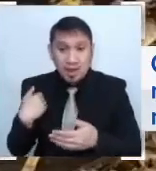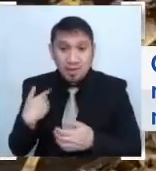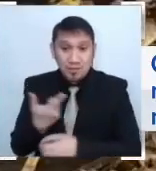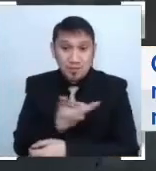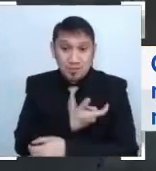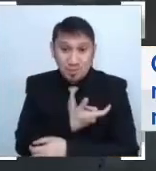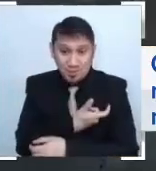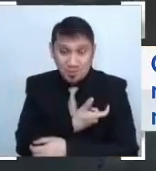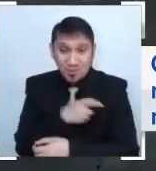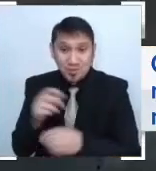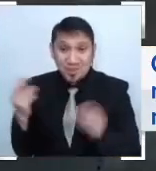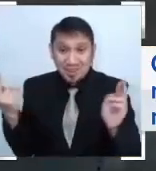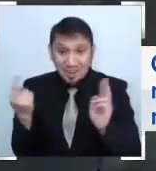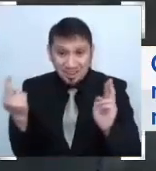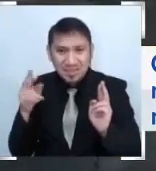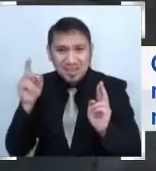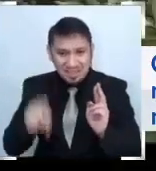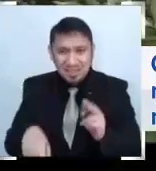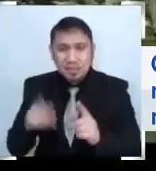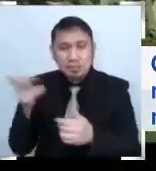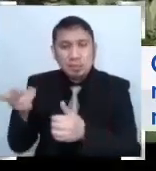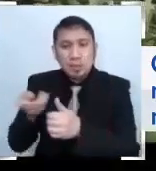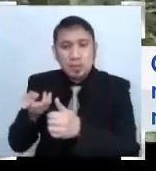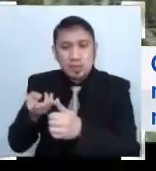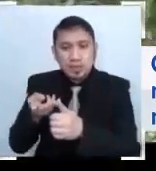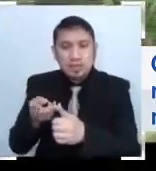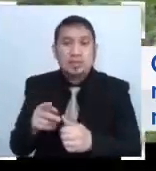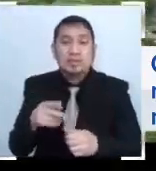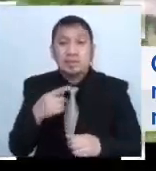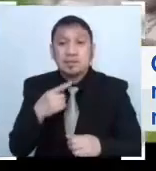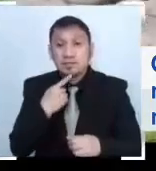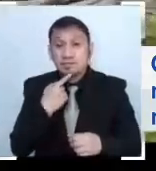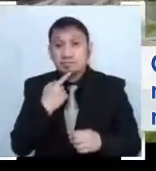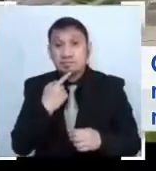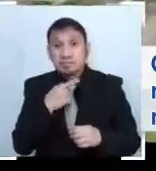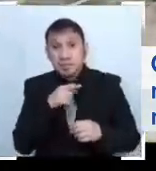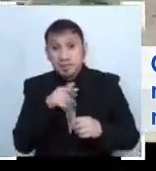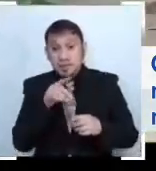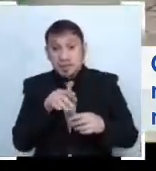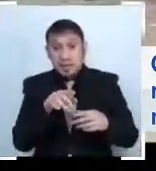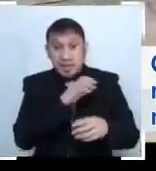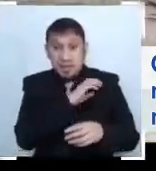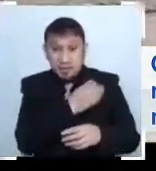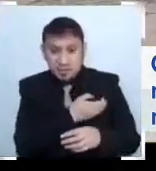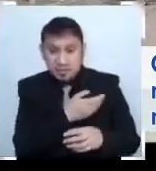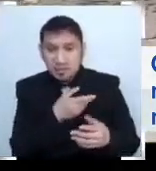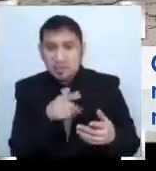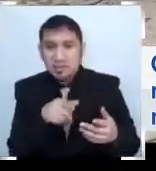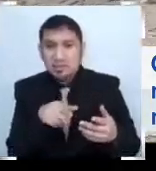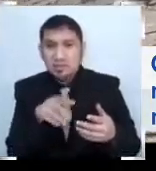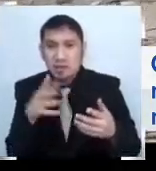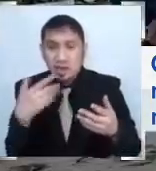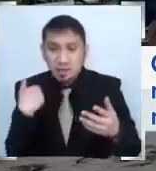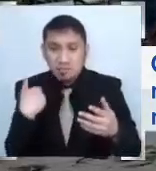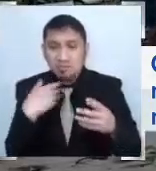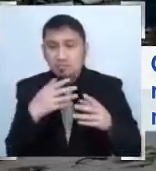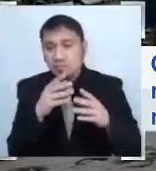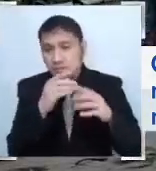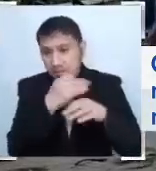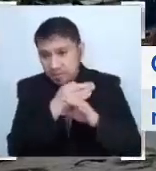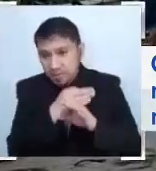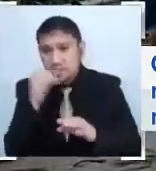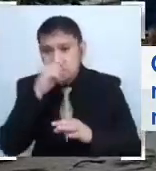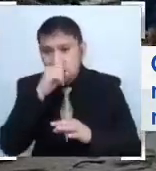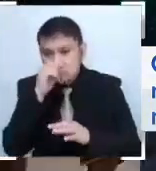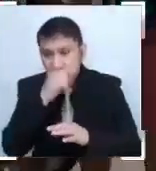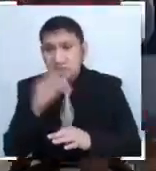COVID-19. Ayon sa National Grid Corporation of the Philippines, na-energize na nila ang Samar, Cebu at Leyte ngayong araw. Ang Department